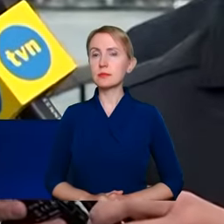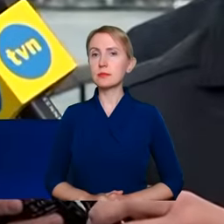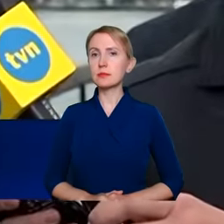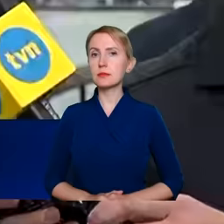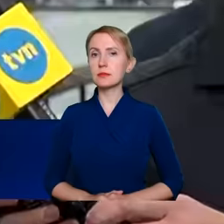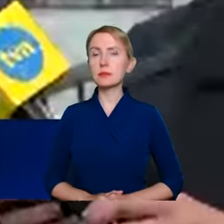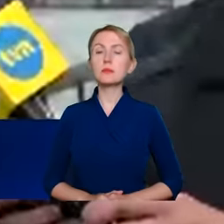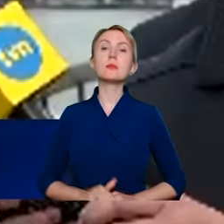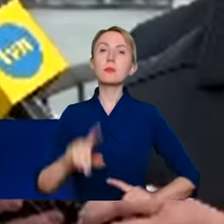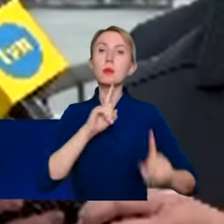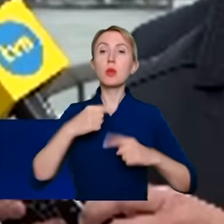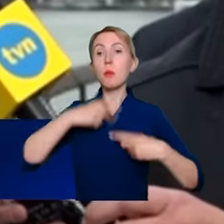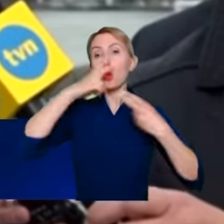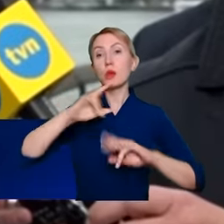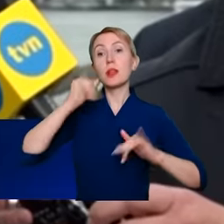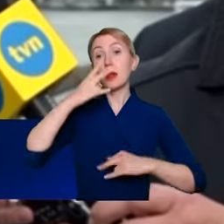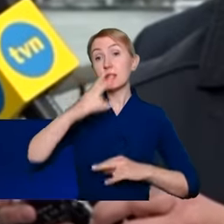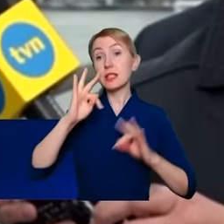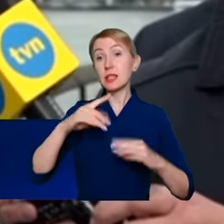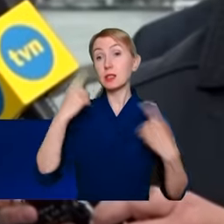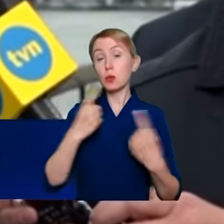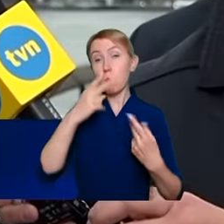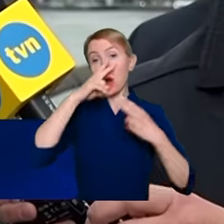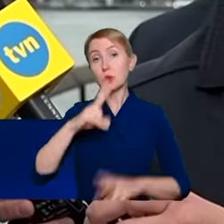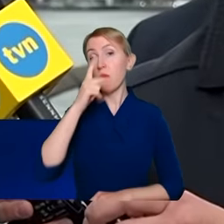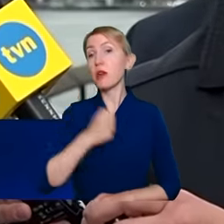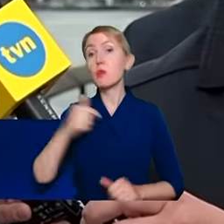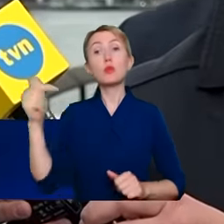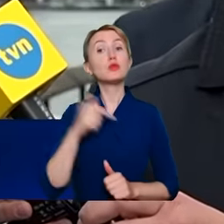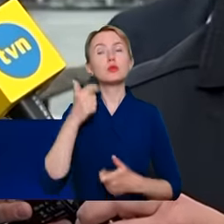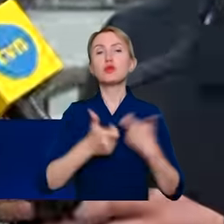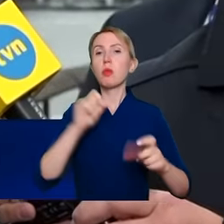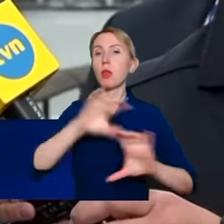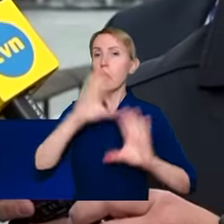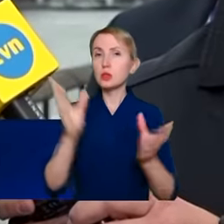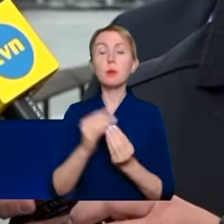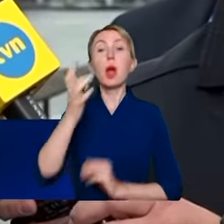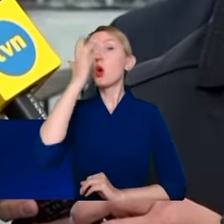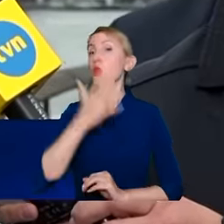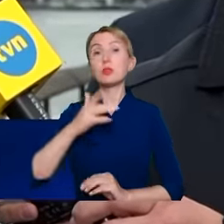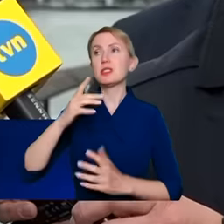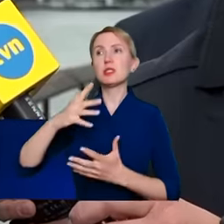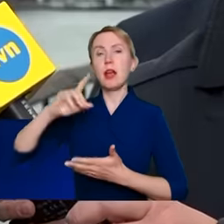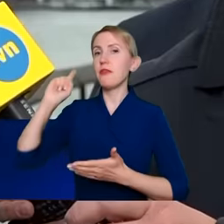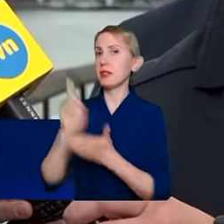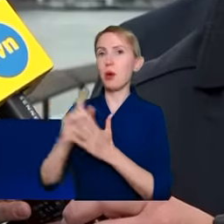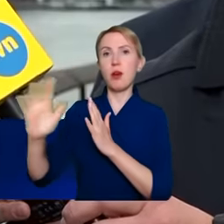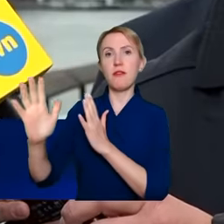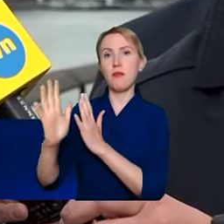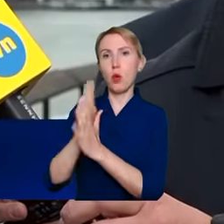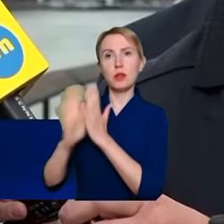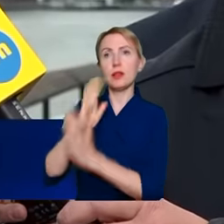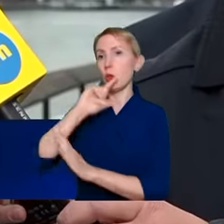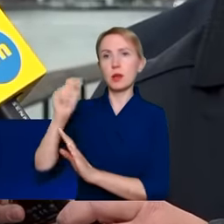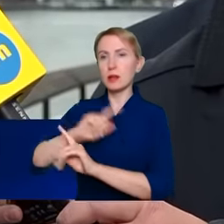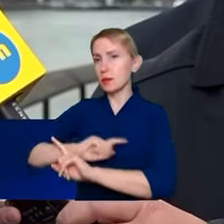jak to w tej chwili widzę. Podkreślałem bardzo mocno, że musimy uczynić wszystko, żeby Rosja nie wygrała wojny na Ukrainie. To jest dzisiaj w